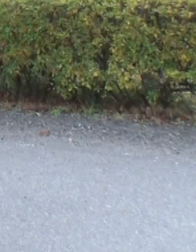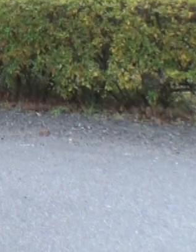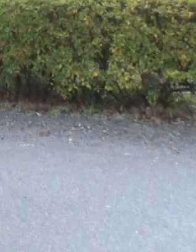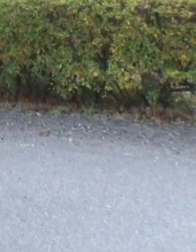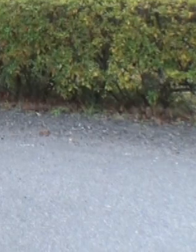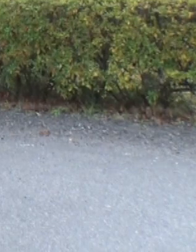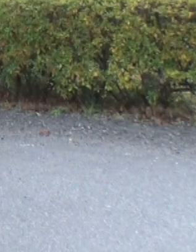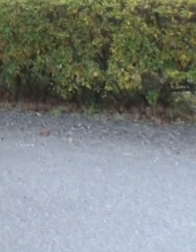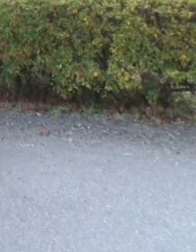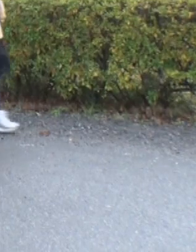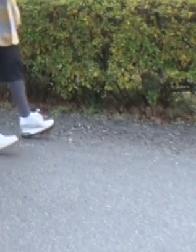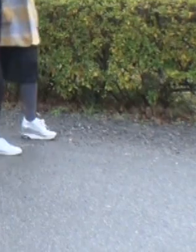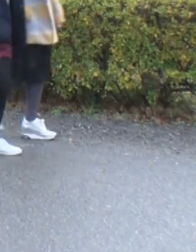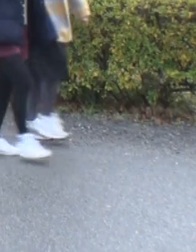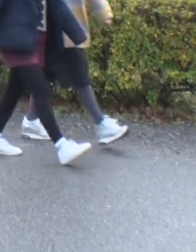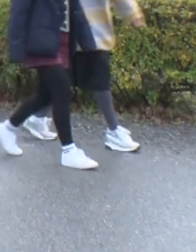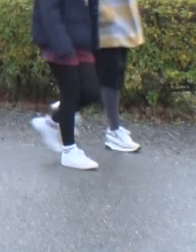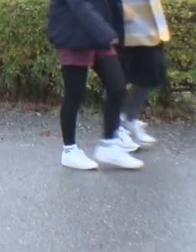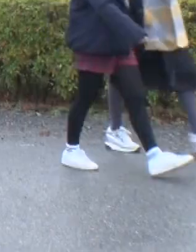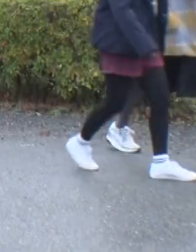教えて兵庫。